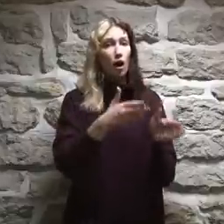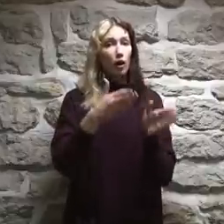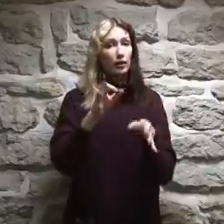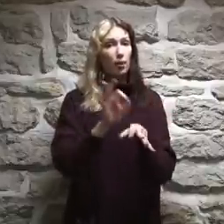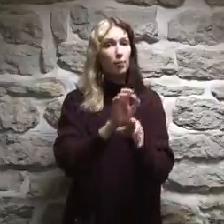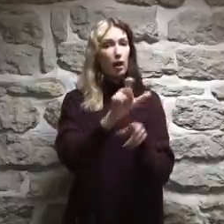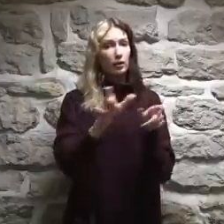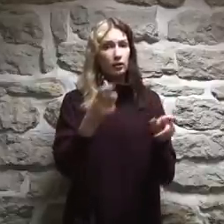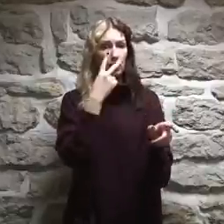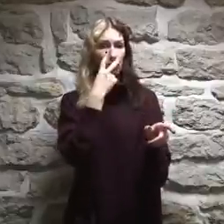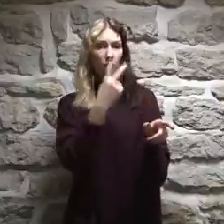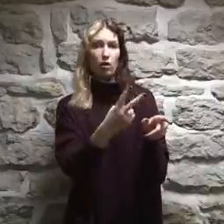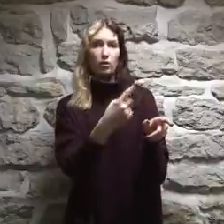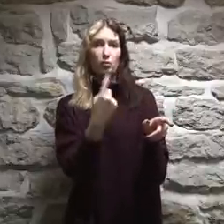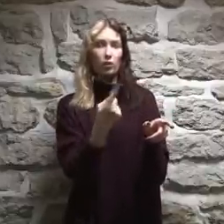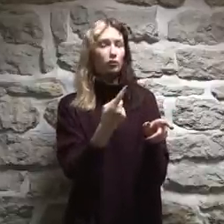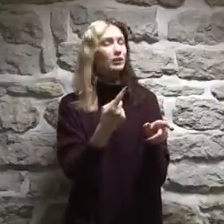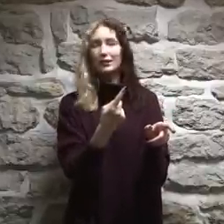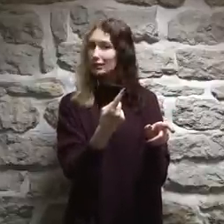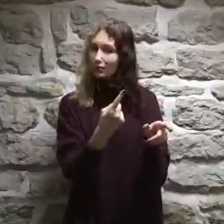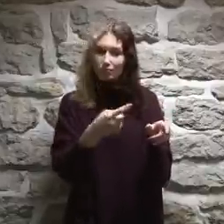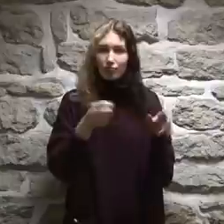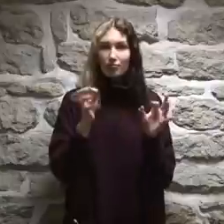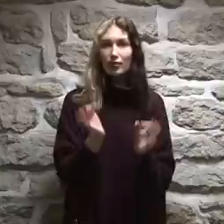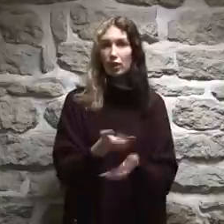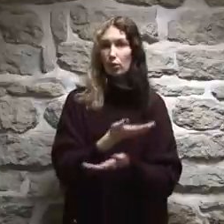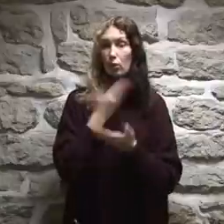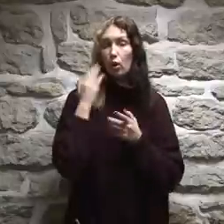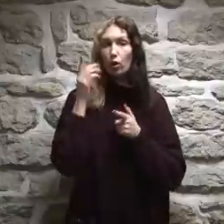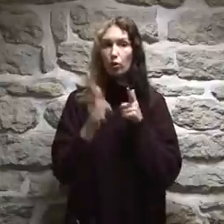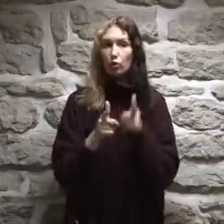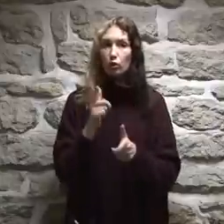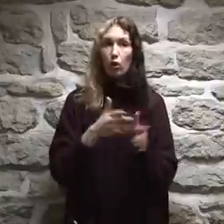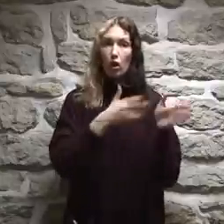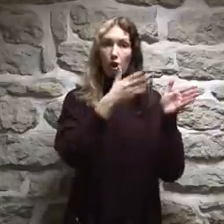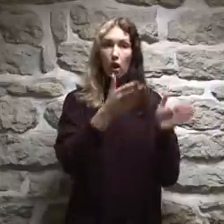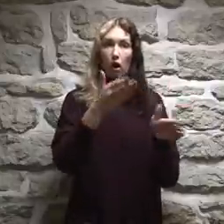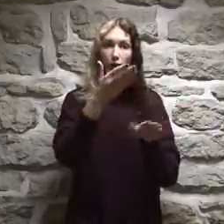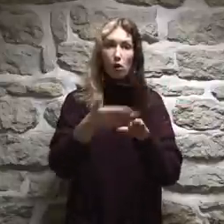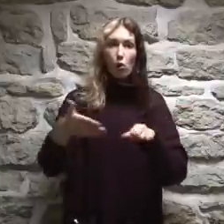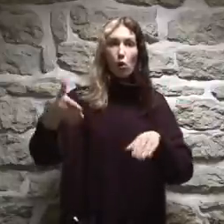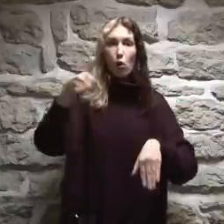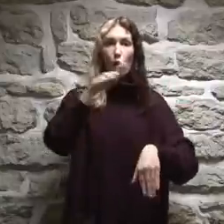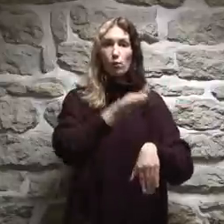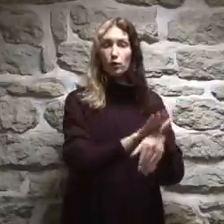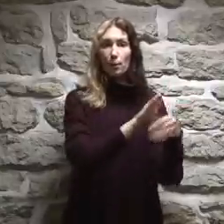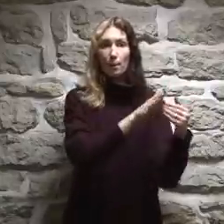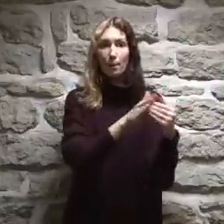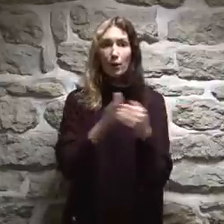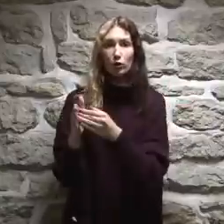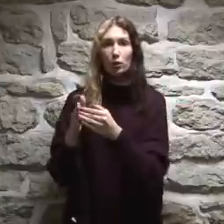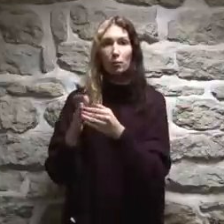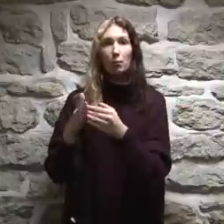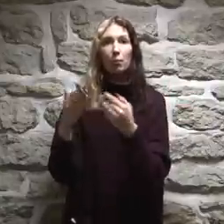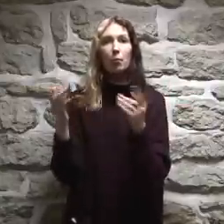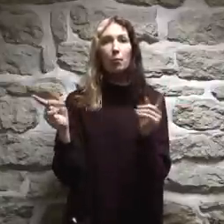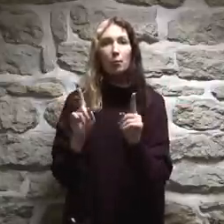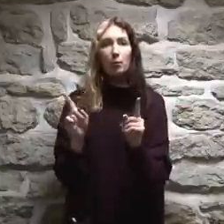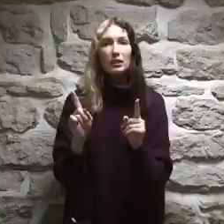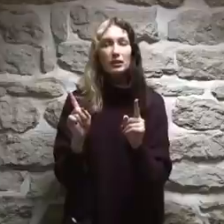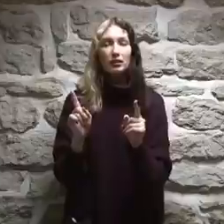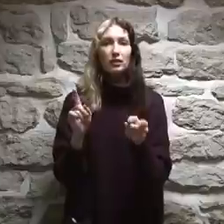patsiente, aga see ei ole selles mõttes õige, et mõjutab ju kogu haiglavõrgu koormust ka see, kui meditsiinipersonal hakkab haigeks